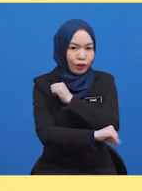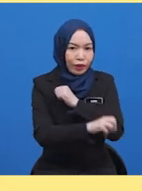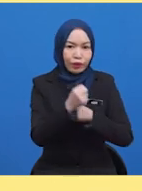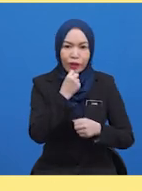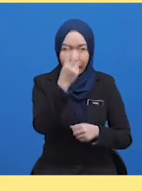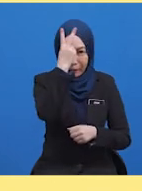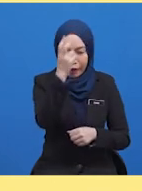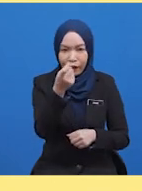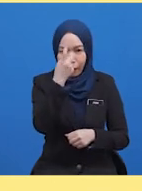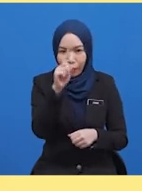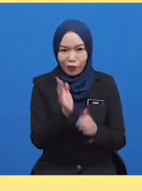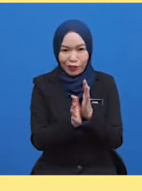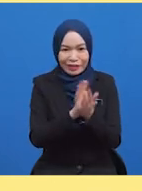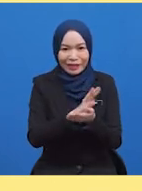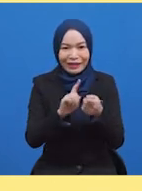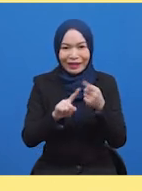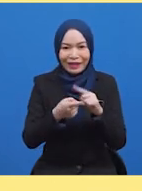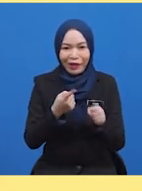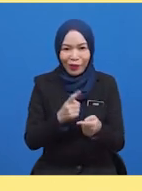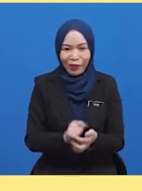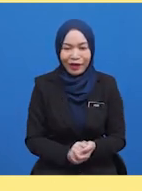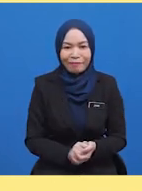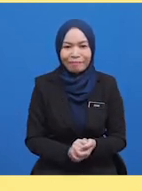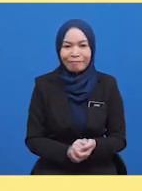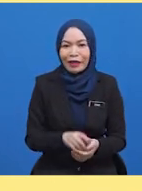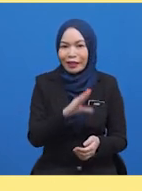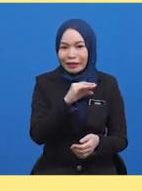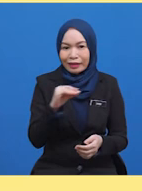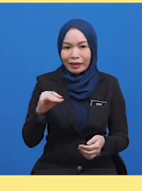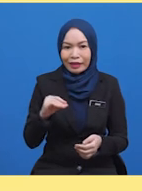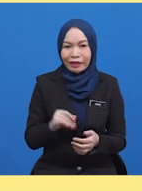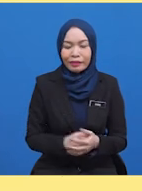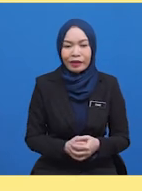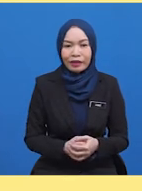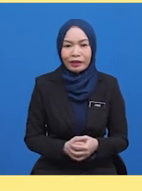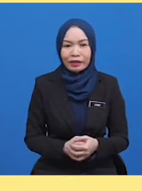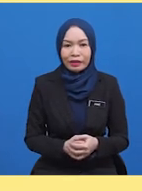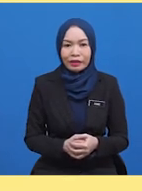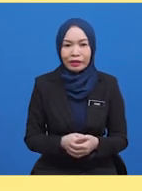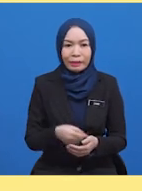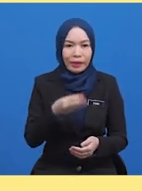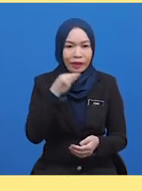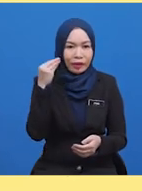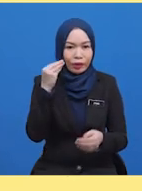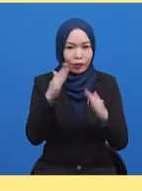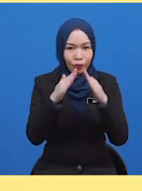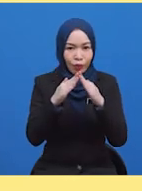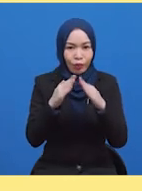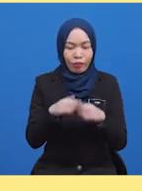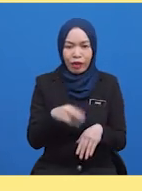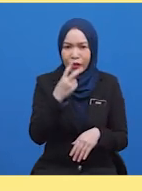kawan kepada baut apabila pulang ke rumah dia dapati orang ramai